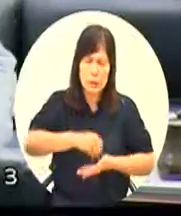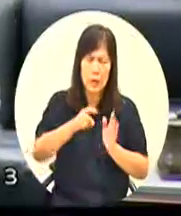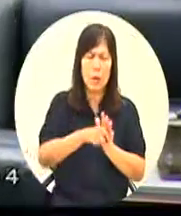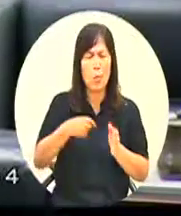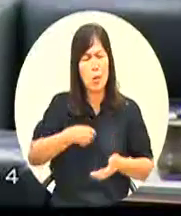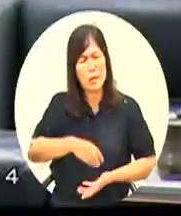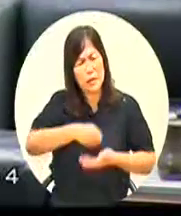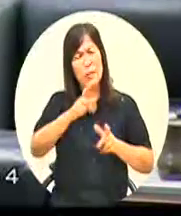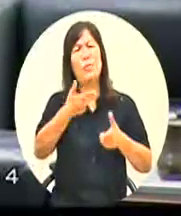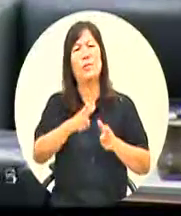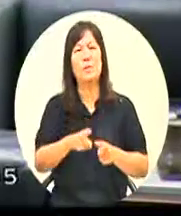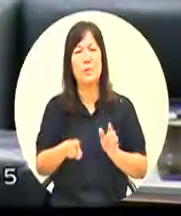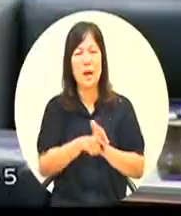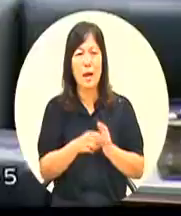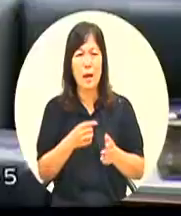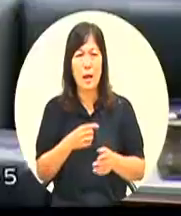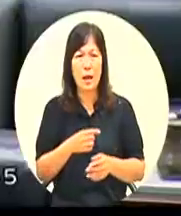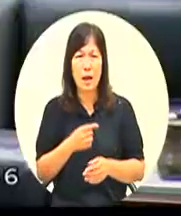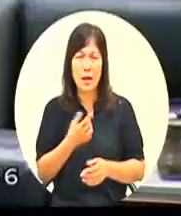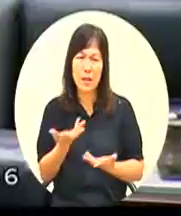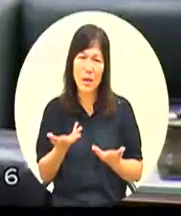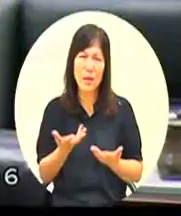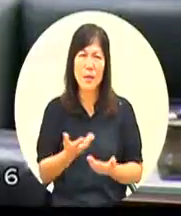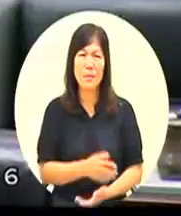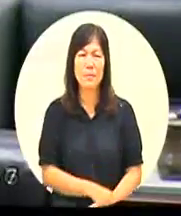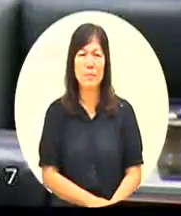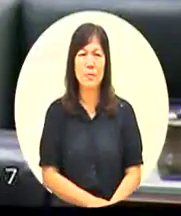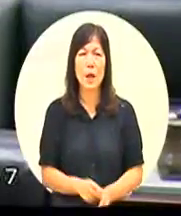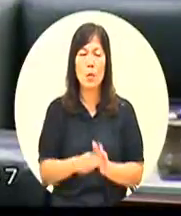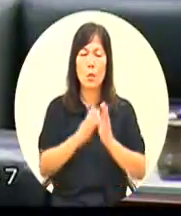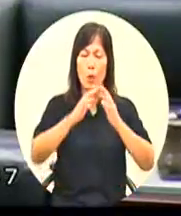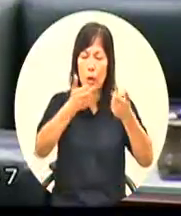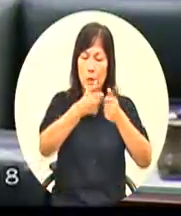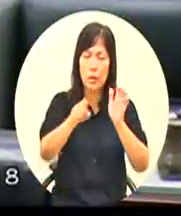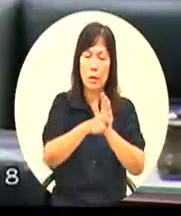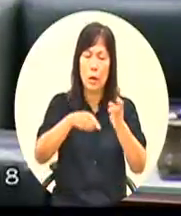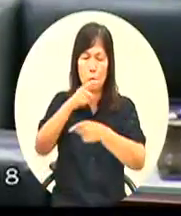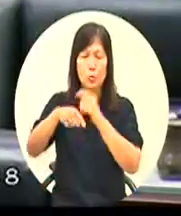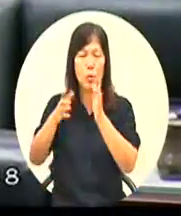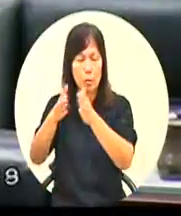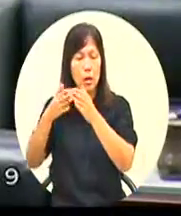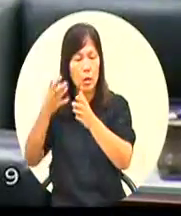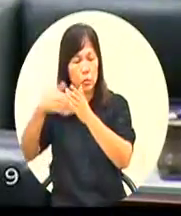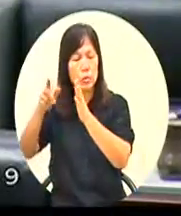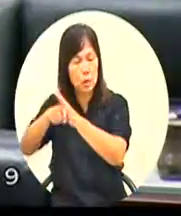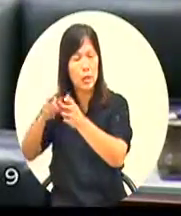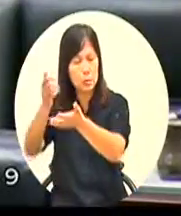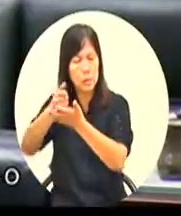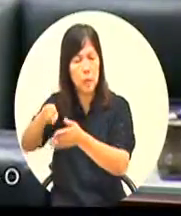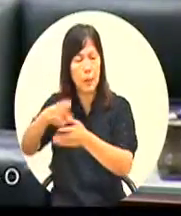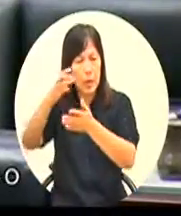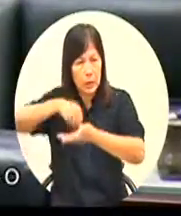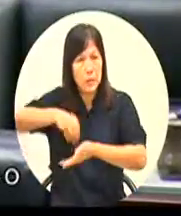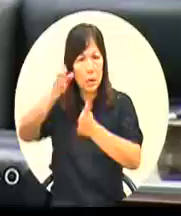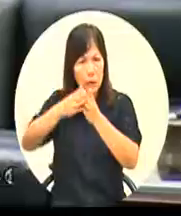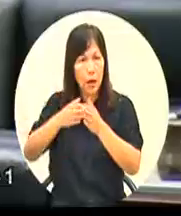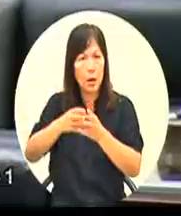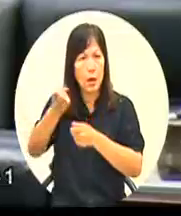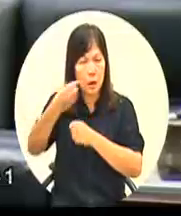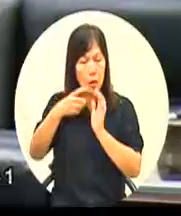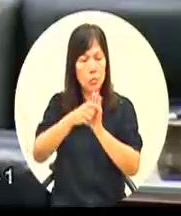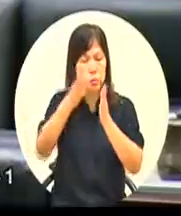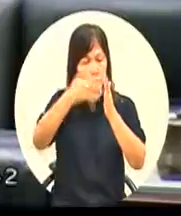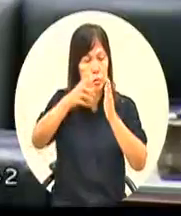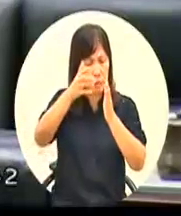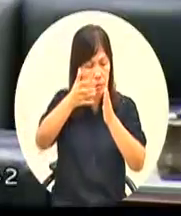啊，你们让你们 那学校要提出来啊。如果议员要去转给学校， 我们帮议员刚刚那 就请他提出来啊。 是哪几所学校？ 那就提出